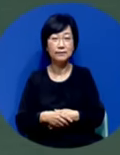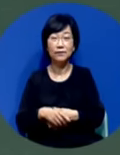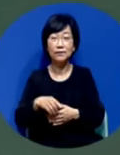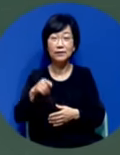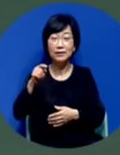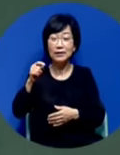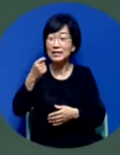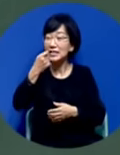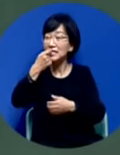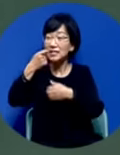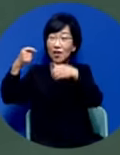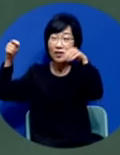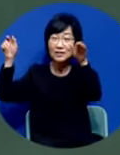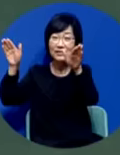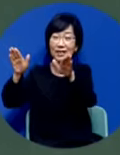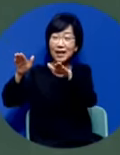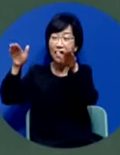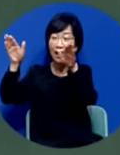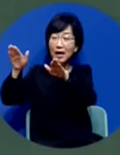지금 빌립에게 온 겁니다.